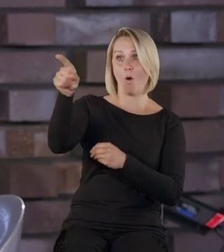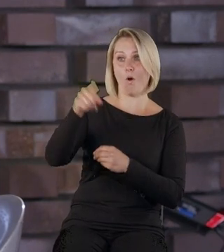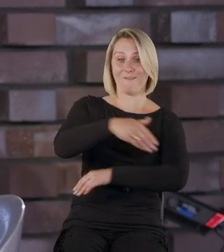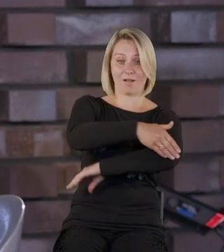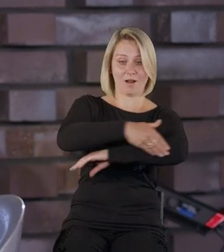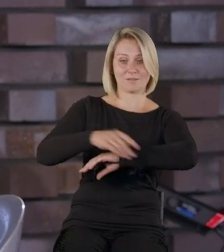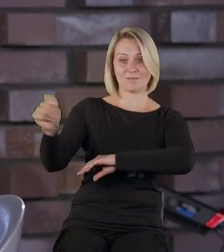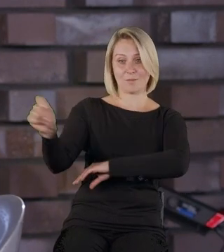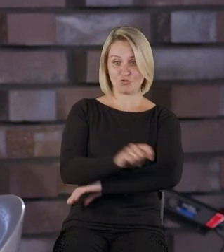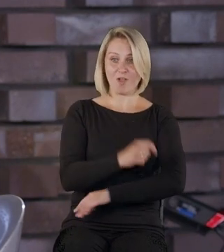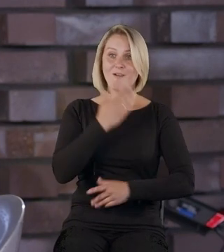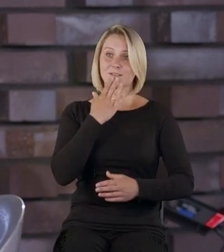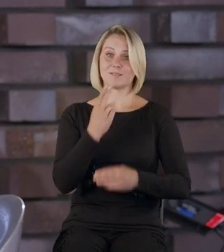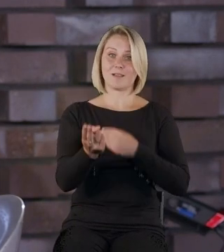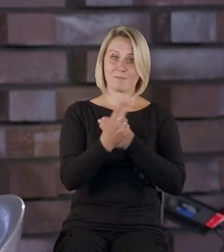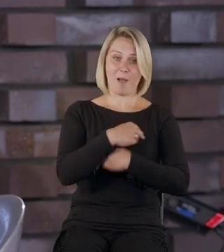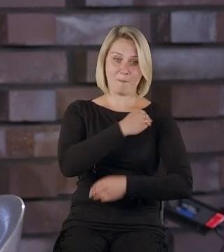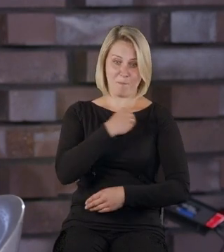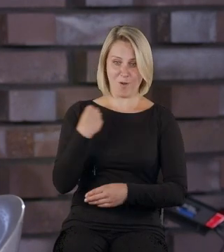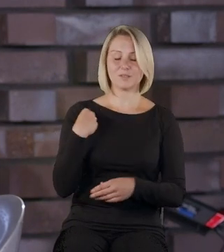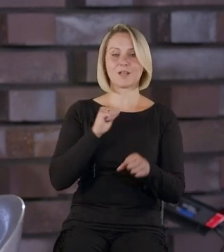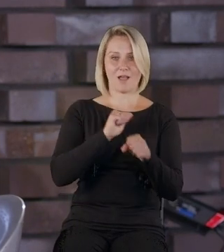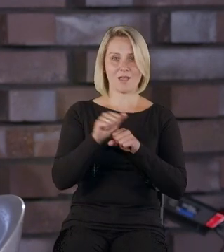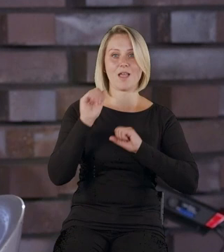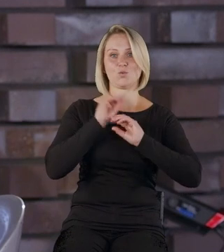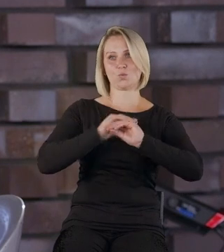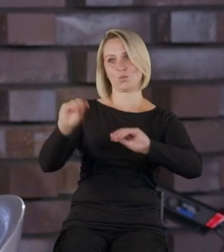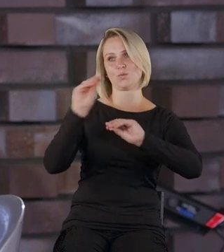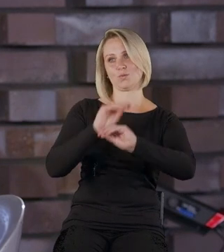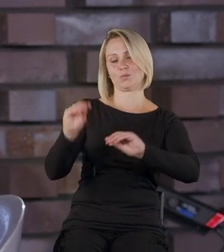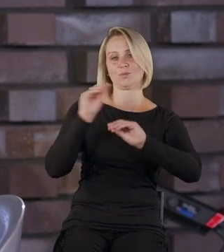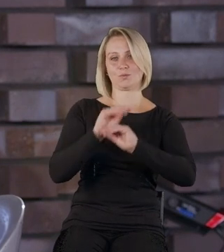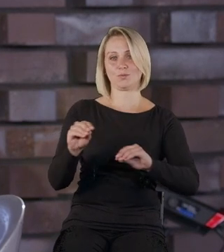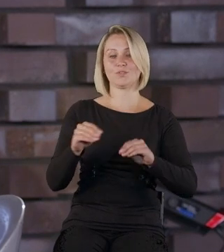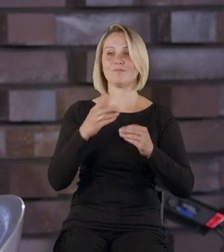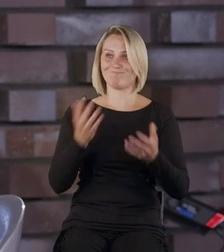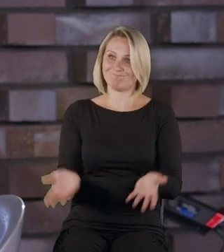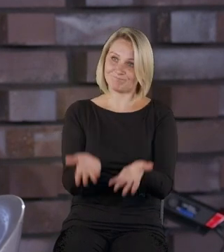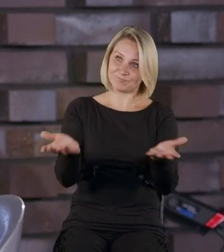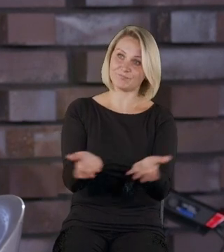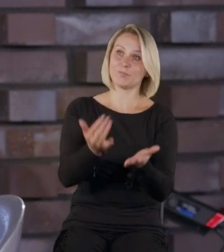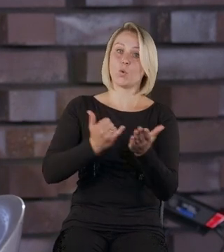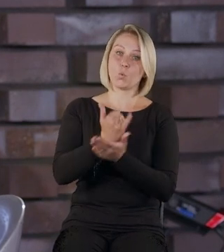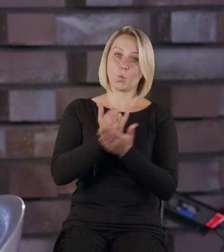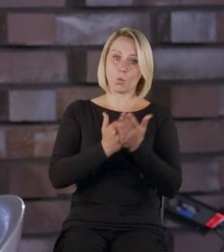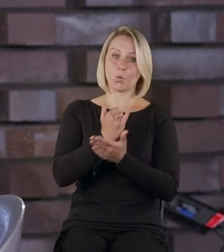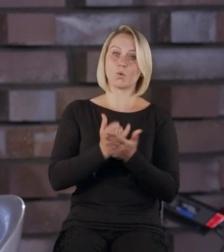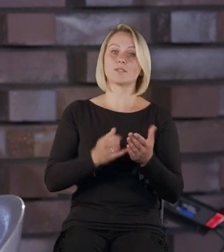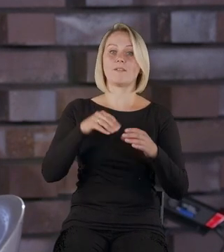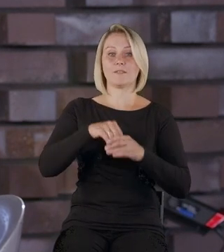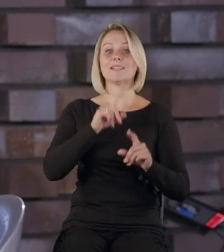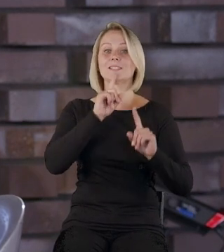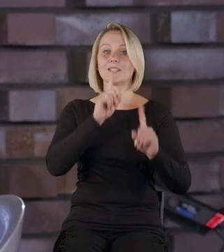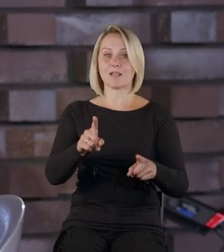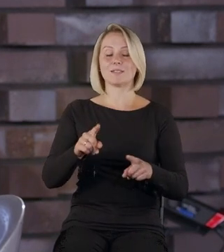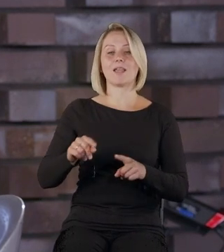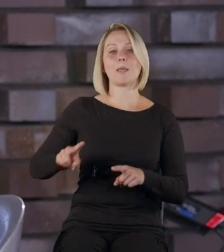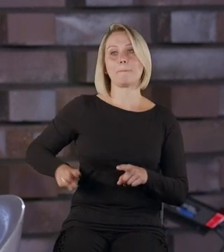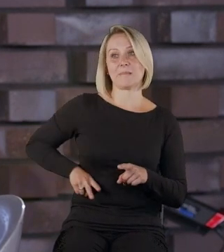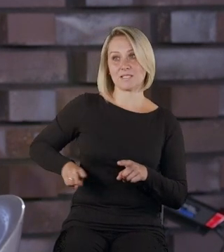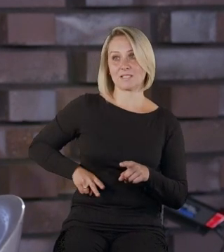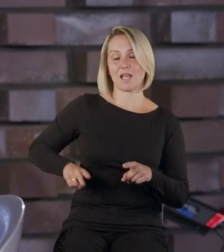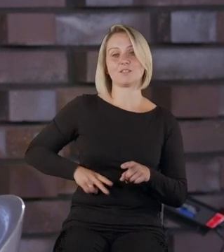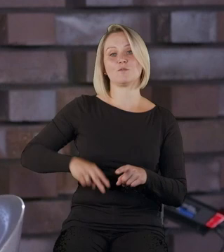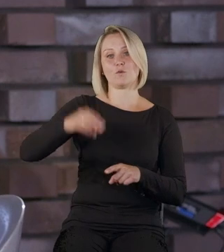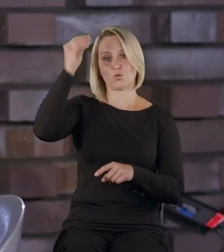zamierzających podjąć studia w Polsce. I my bardzo zachęcamy do udziału w tym kursie, ponieważ jest to kurs prowadzony na zlecenie Ministerstwa Nauki i